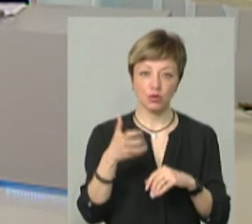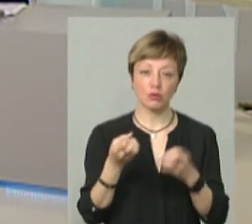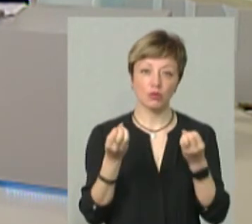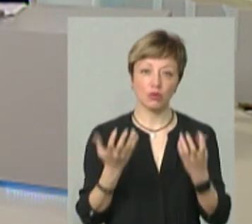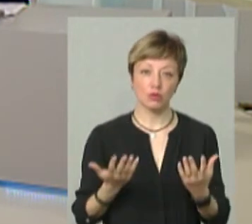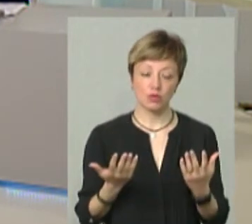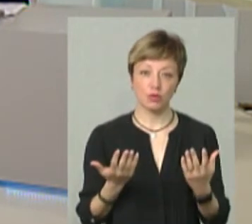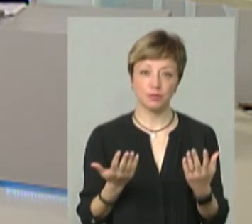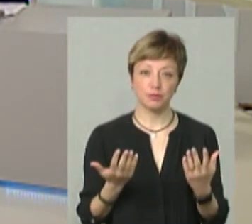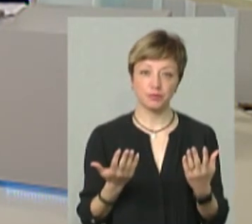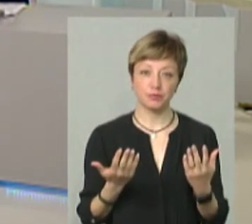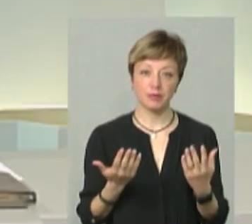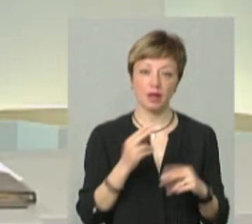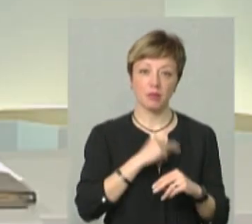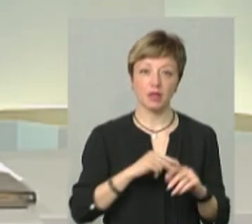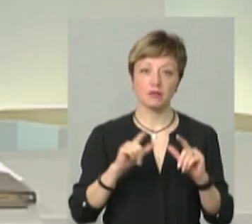просто